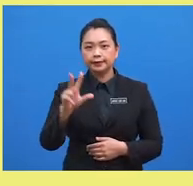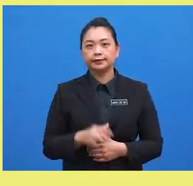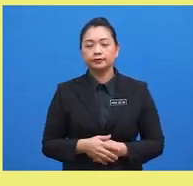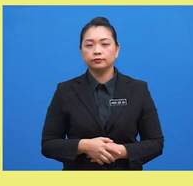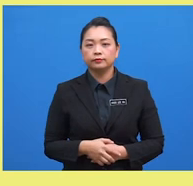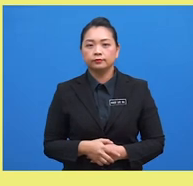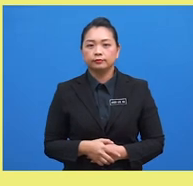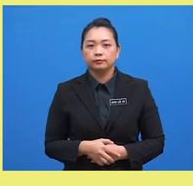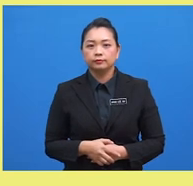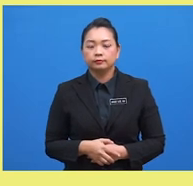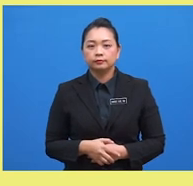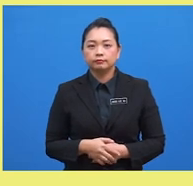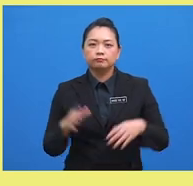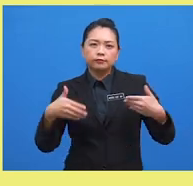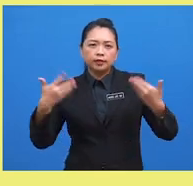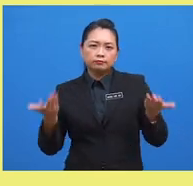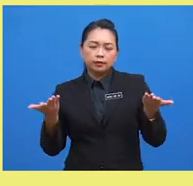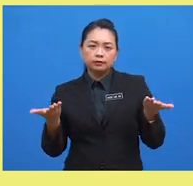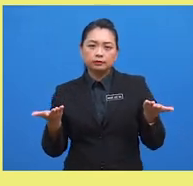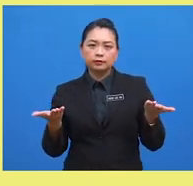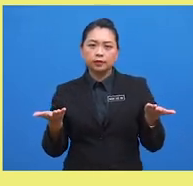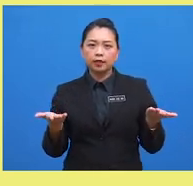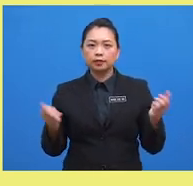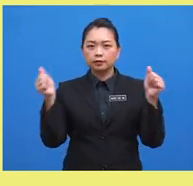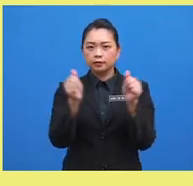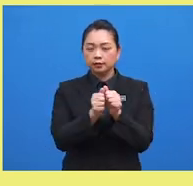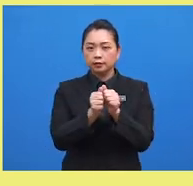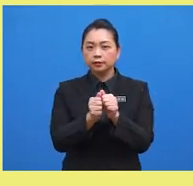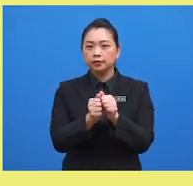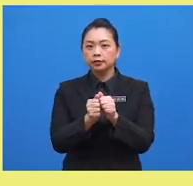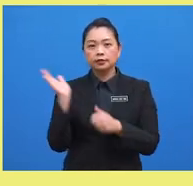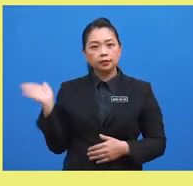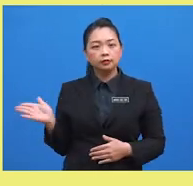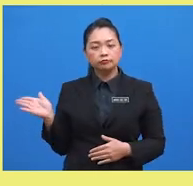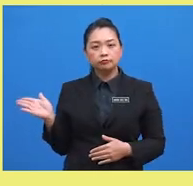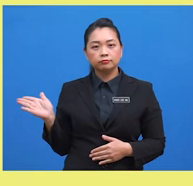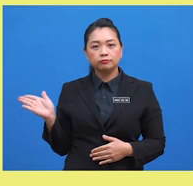3. Bagaimana pula dengan A persilangan B